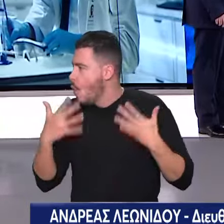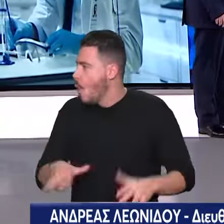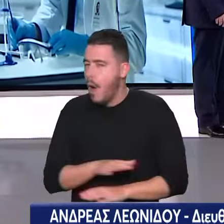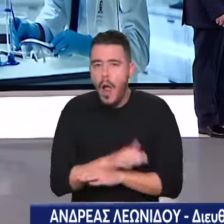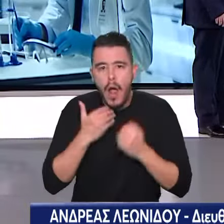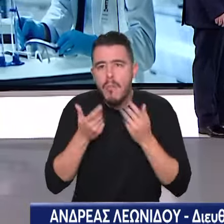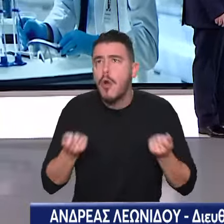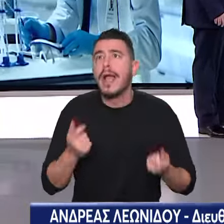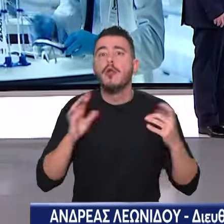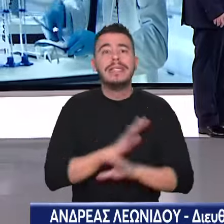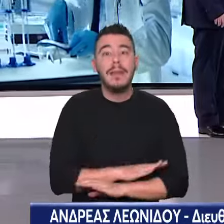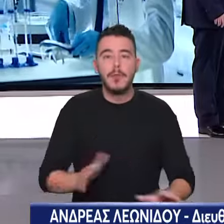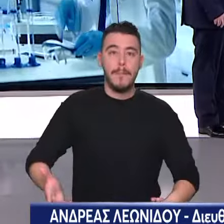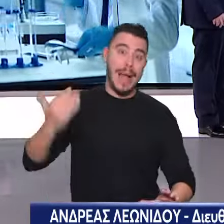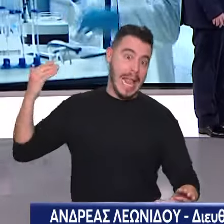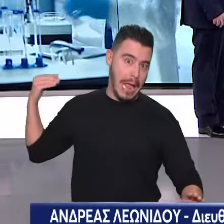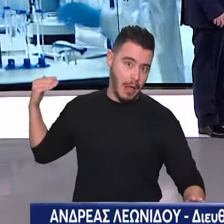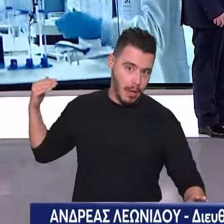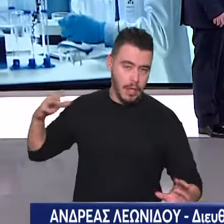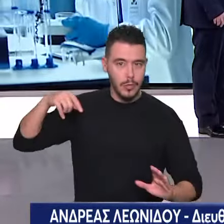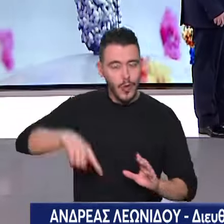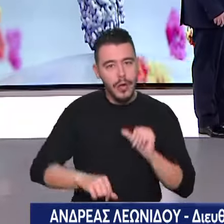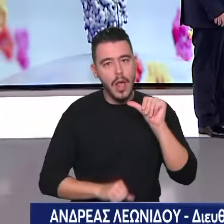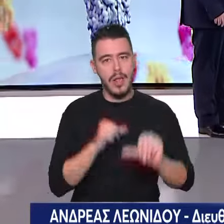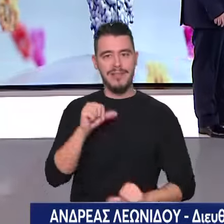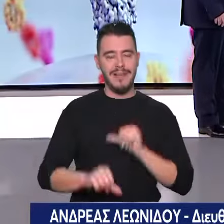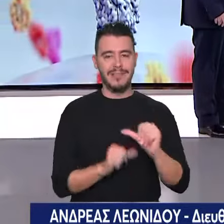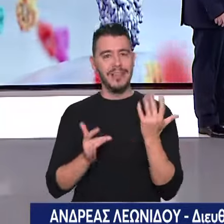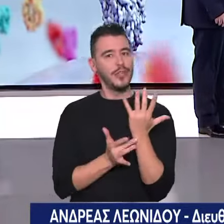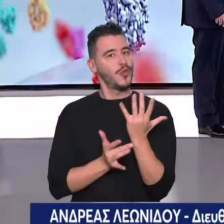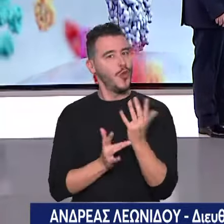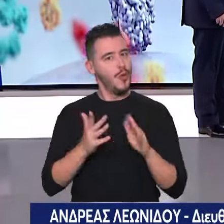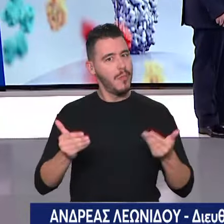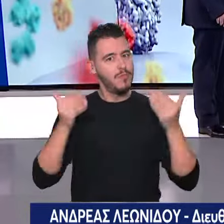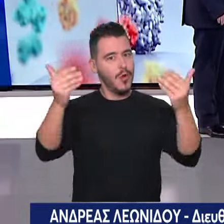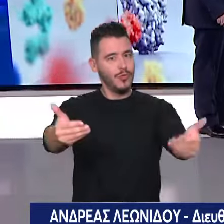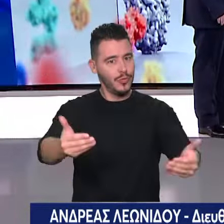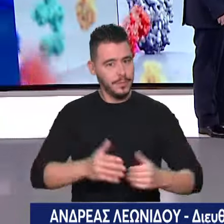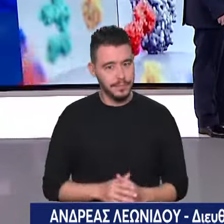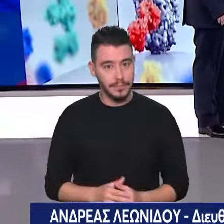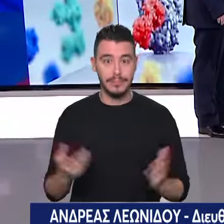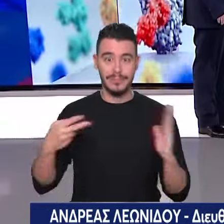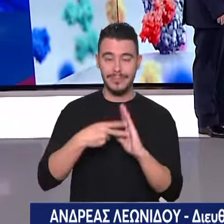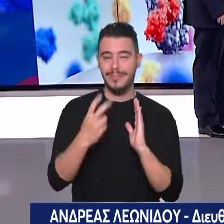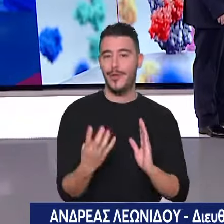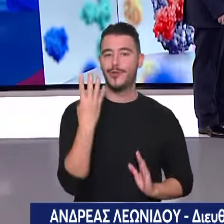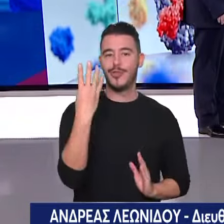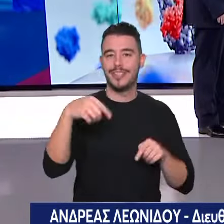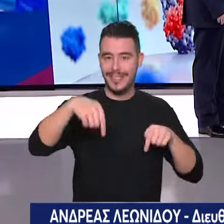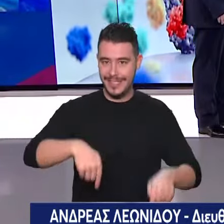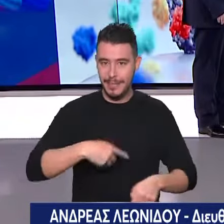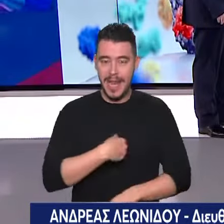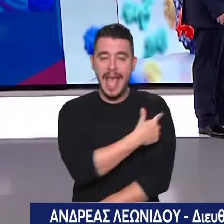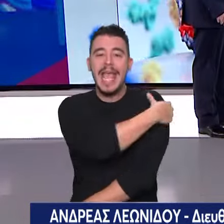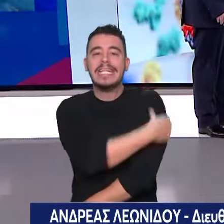καιρό. Και δεν ήταν και σίγουρο το αποτέλεσμα, έτσι. Η τενοντίτιδα, αυτό που λέμε, είναι ότι εν έτη 2024 πλέον δεν υπάρχει